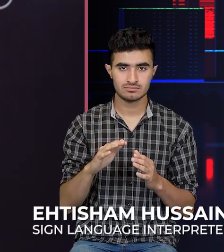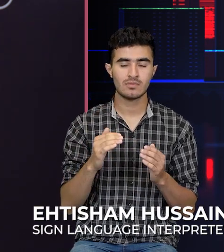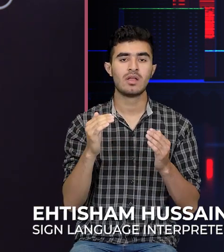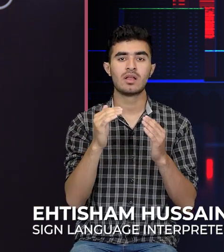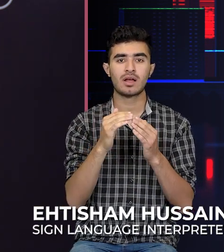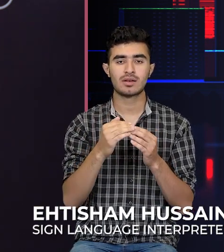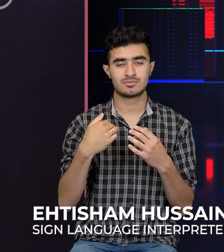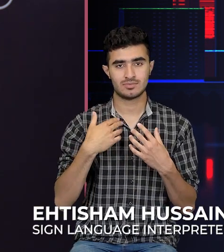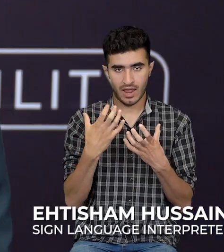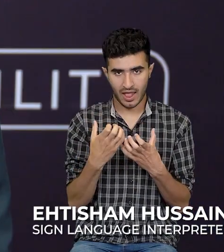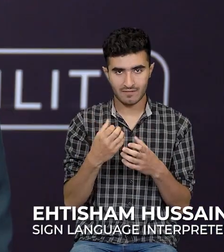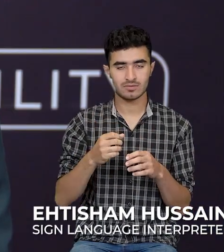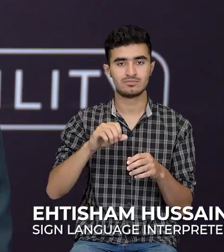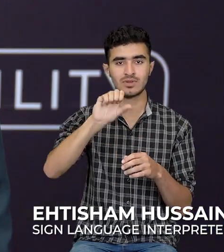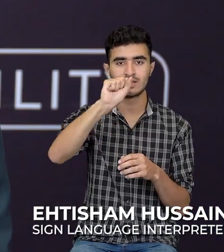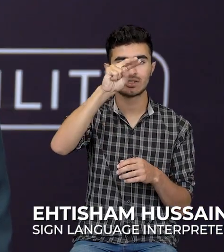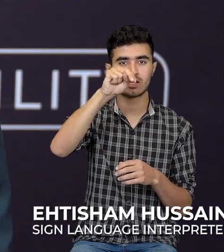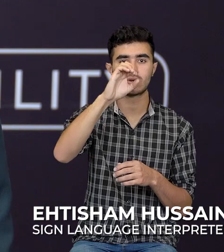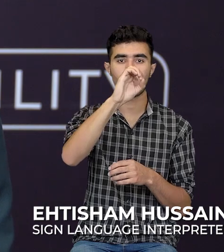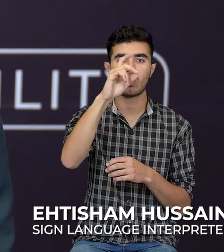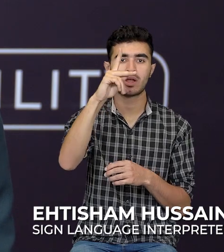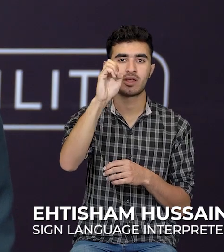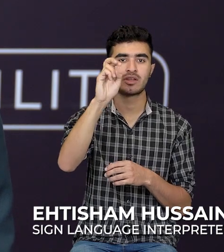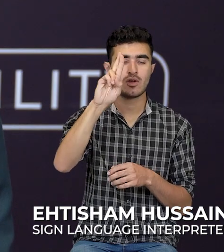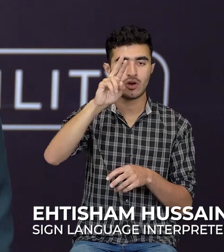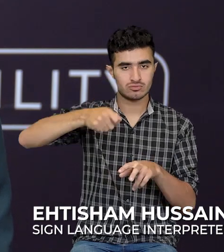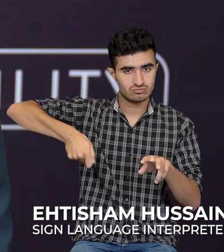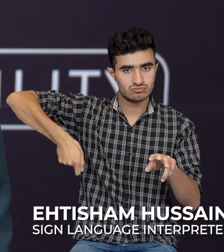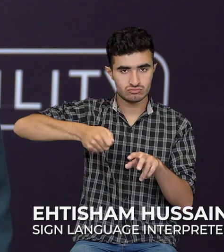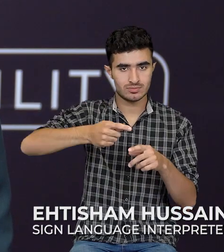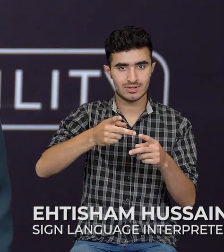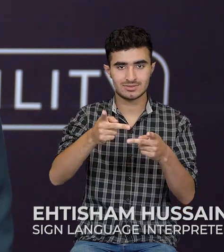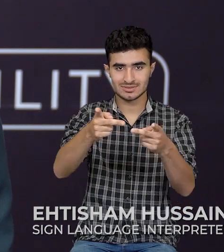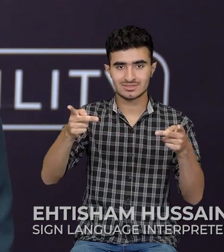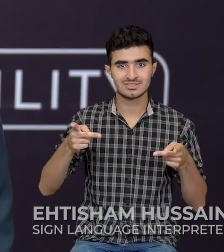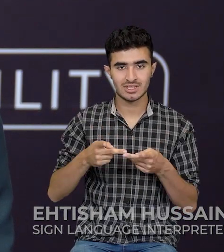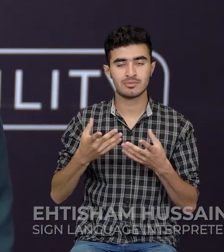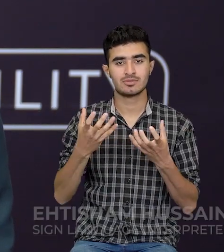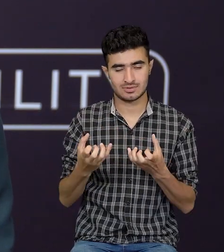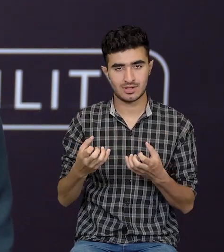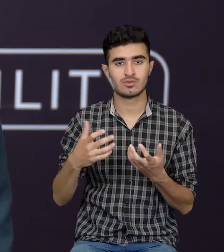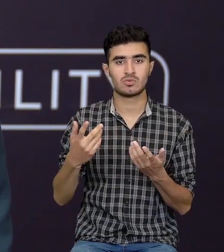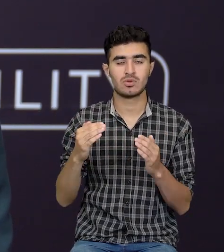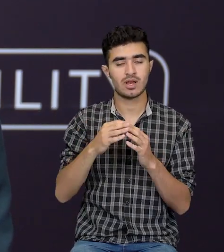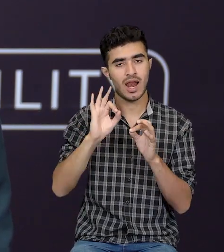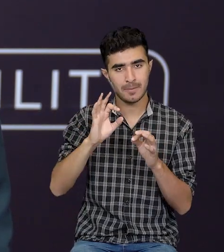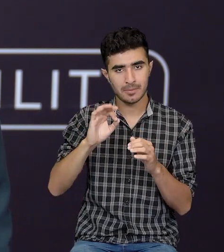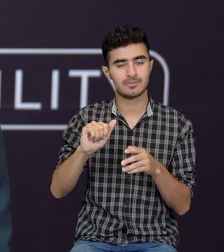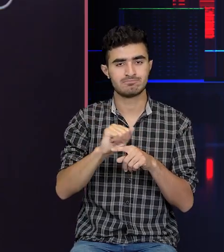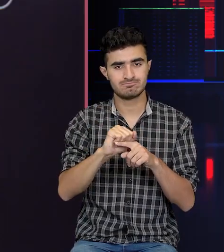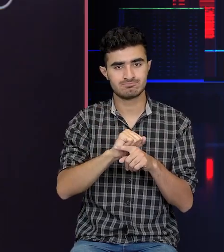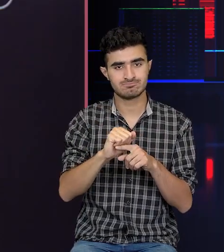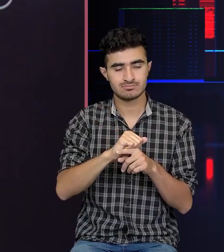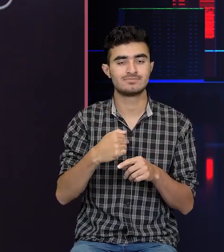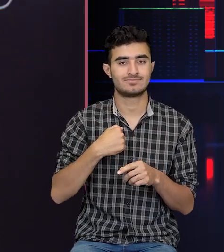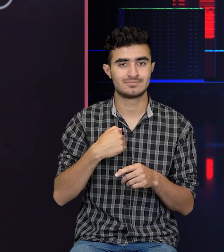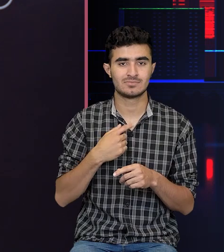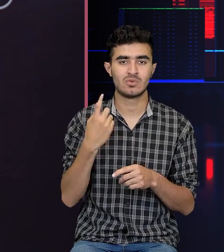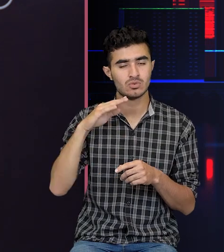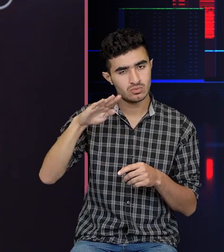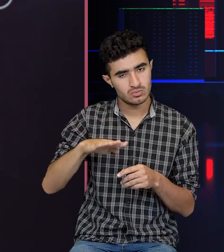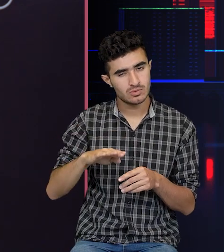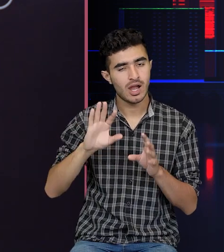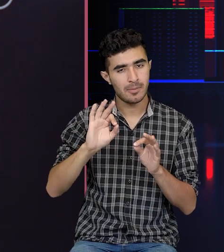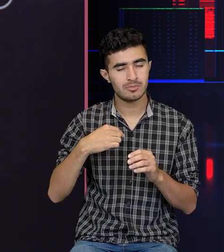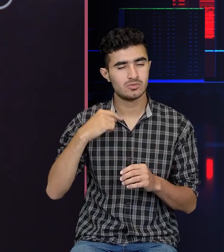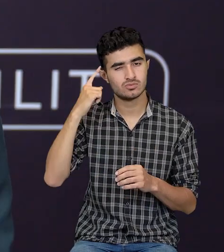में स्नूकर टेबल था और वहाँ पे मैं खेलता था, तो वहाँ से ही मैंने ये सोचा कि इस गेम को मैं अपना पैशन बनाऊँगा। तो काफ़ी देर मैं वहाँ पे घर